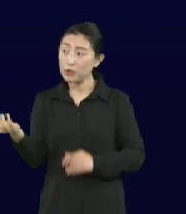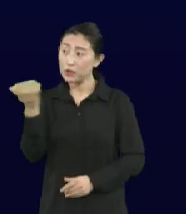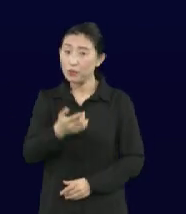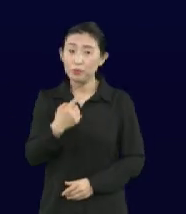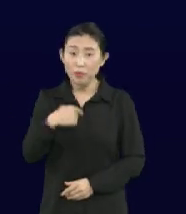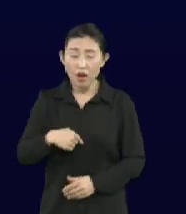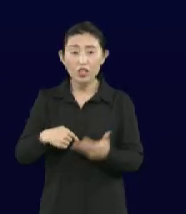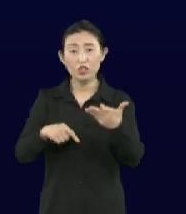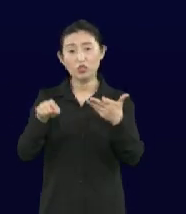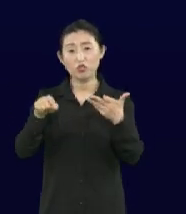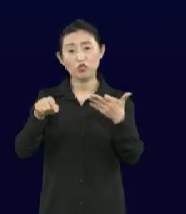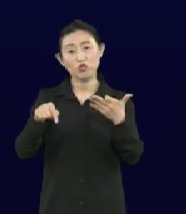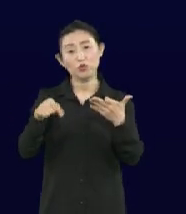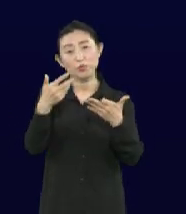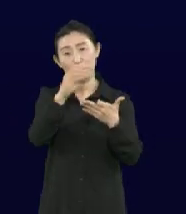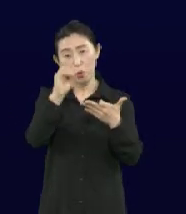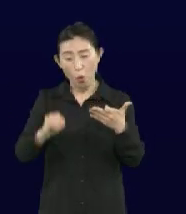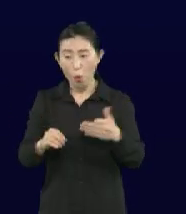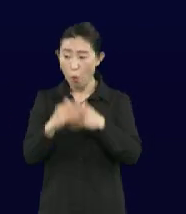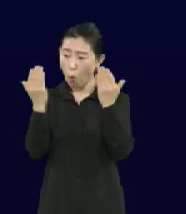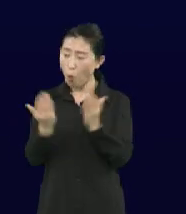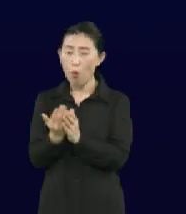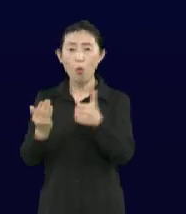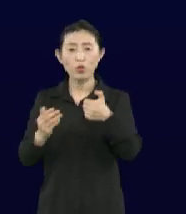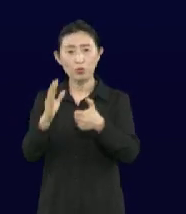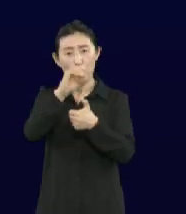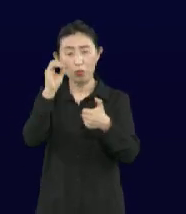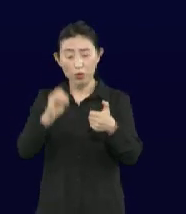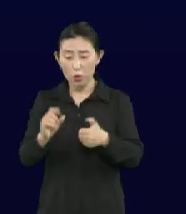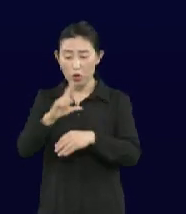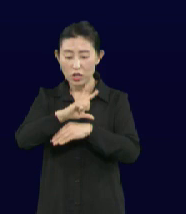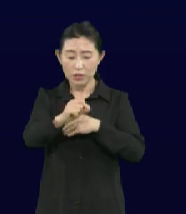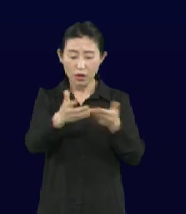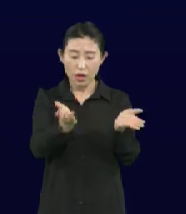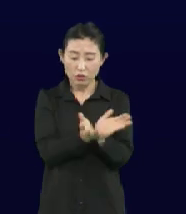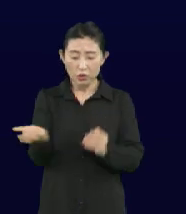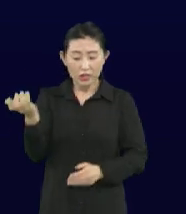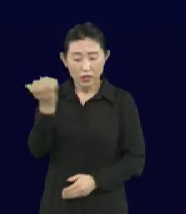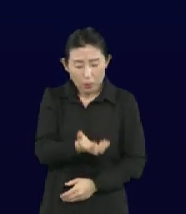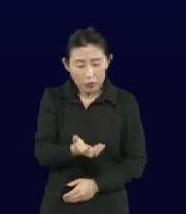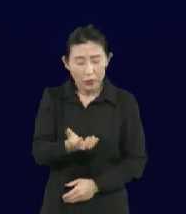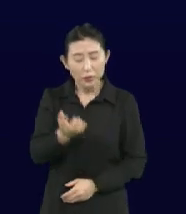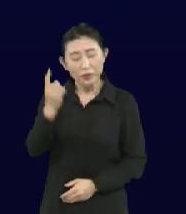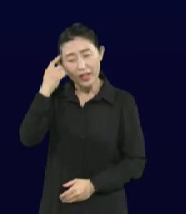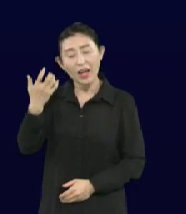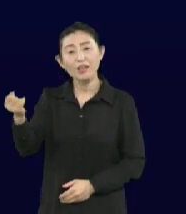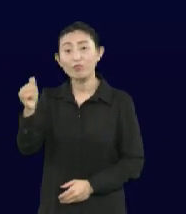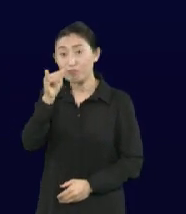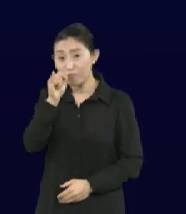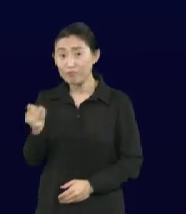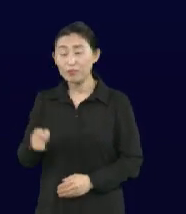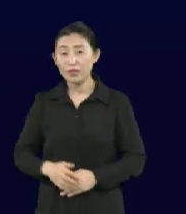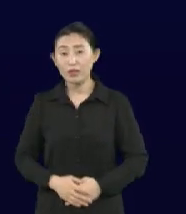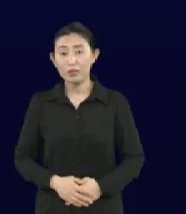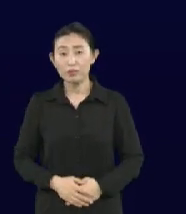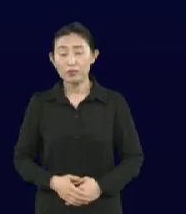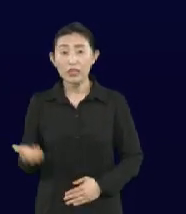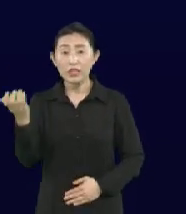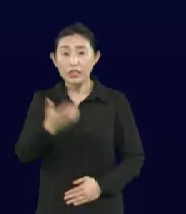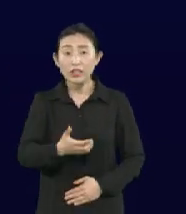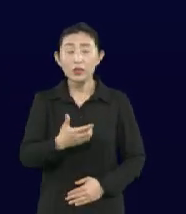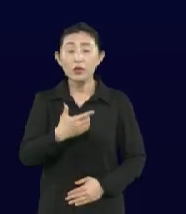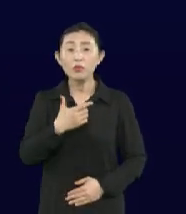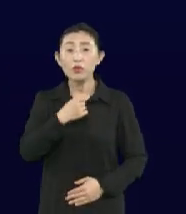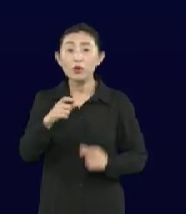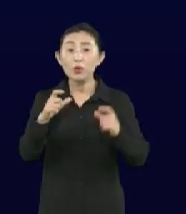경험 19.8% 등 전체의 55%가 지방 이전을 검토하고 있는 것으로 나타났습니다. 이전